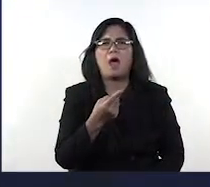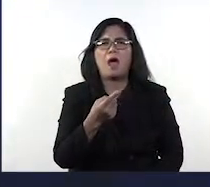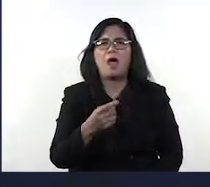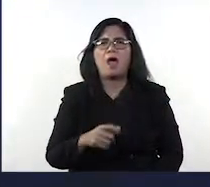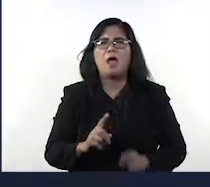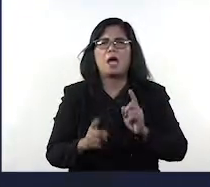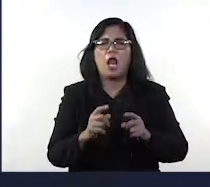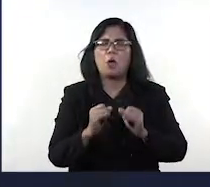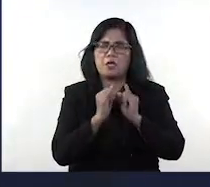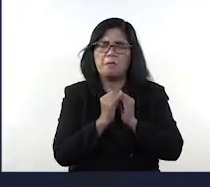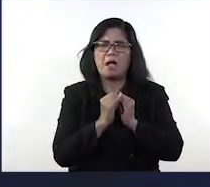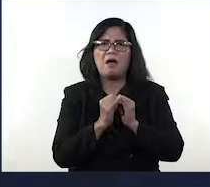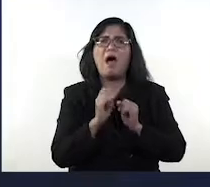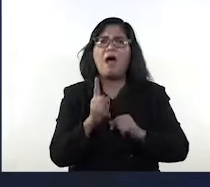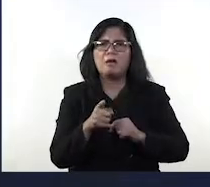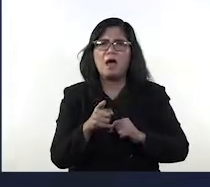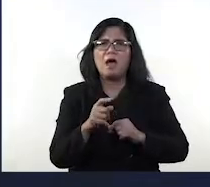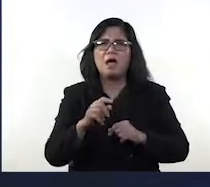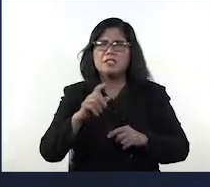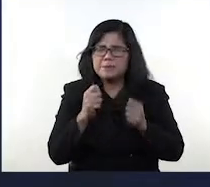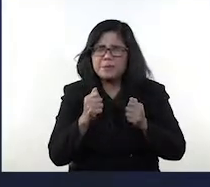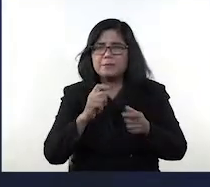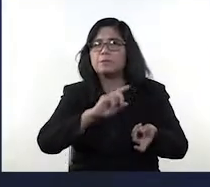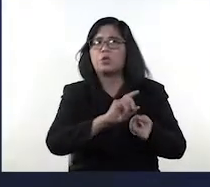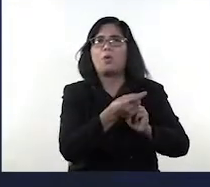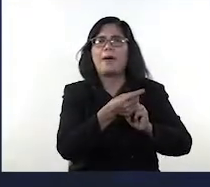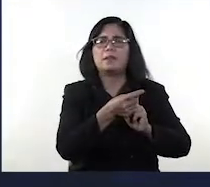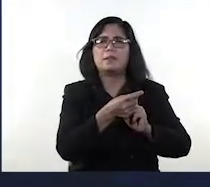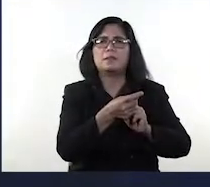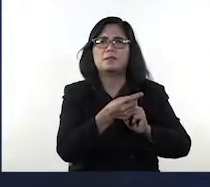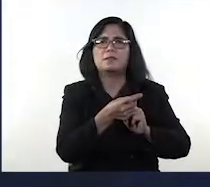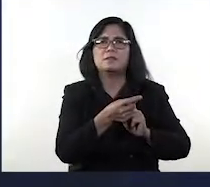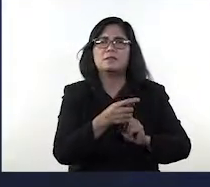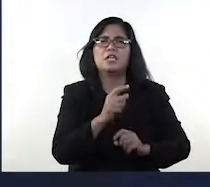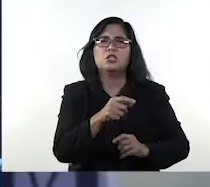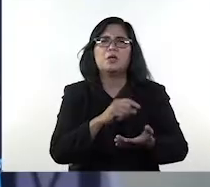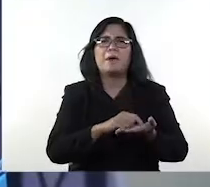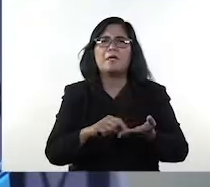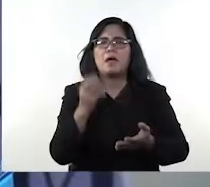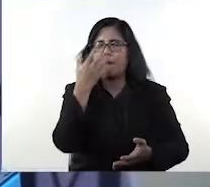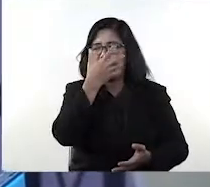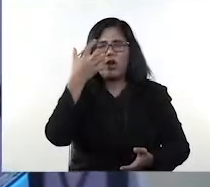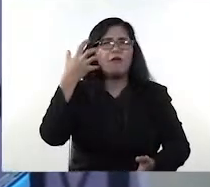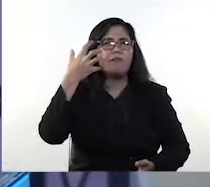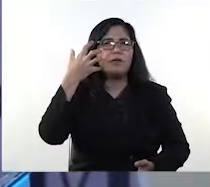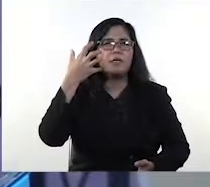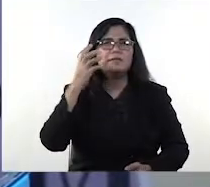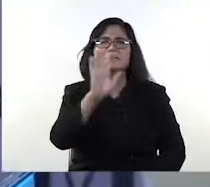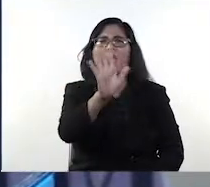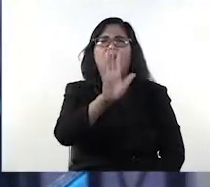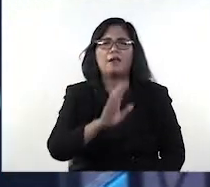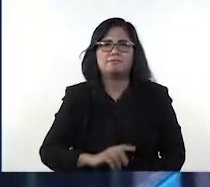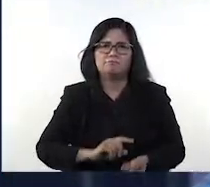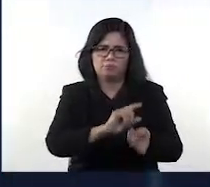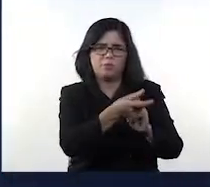ibadah kita hari ini cepat bertobat sudah Hai itu namanya munafik Hai